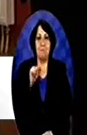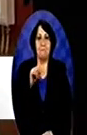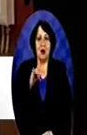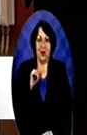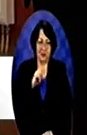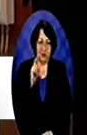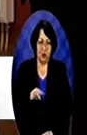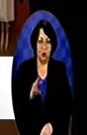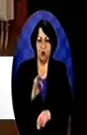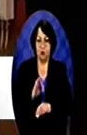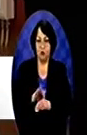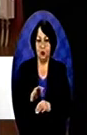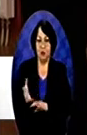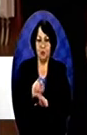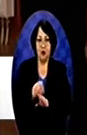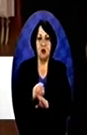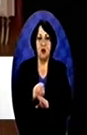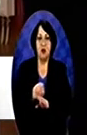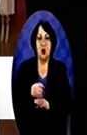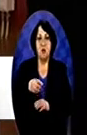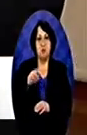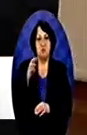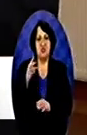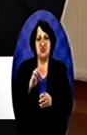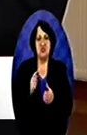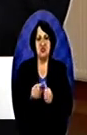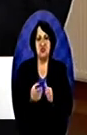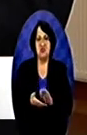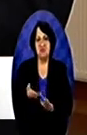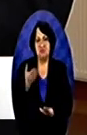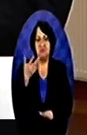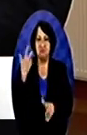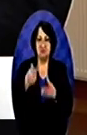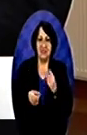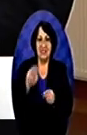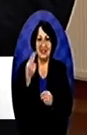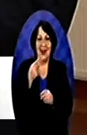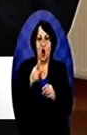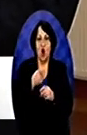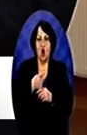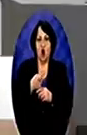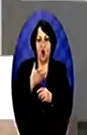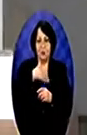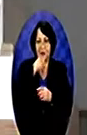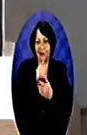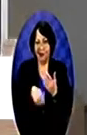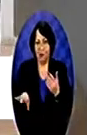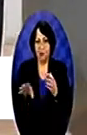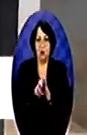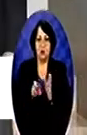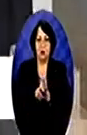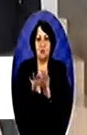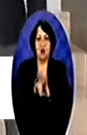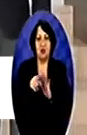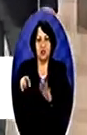өвчнөөс эрүүлжүүлэх авир момыг тарилга, цагаан хорхойг малын биеэс гадагшлуулах, альмонзол туулах нь Монгол Улсын шинжлэх ухааны технологийн